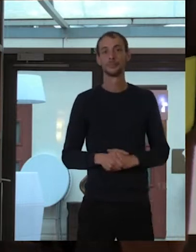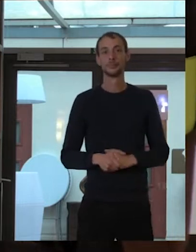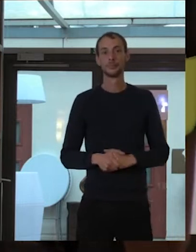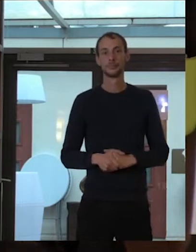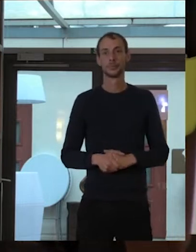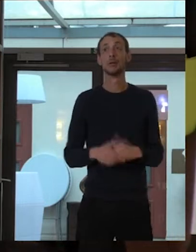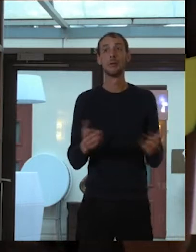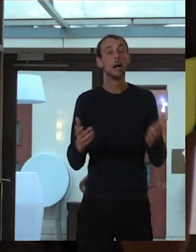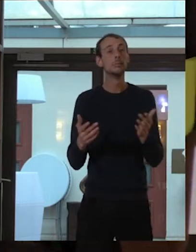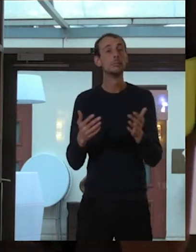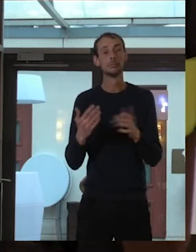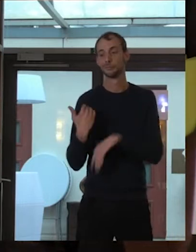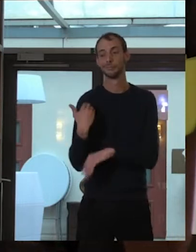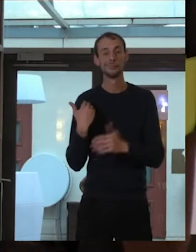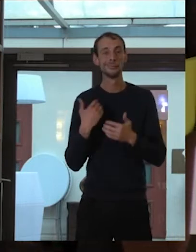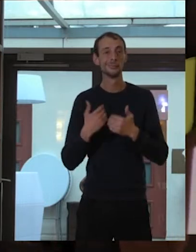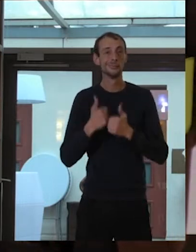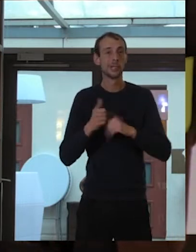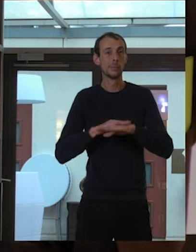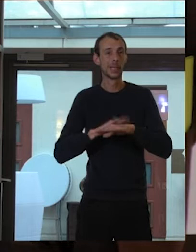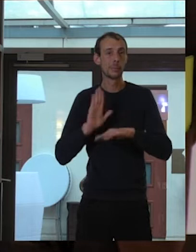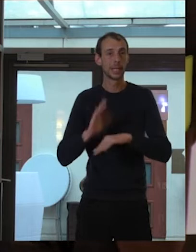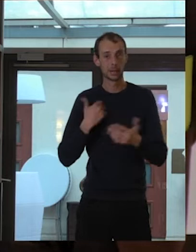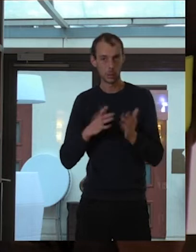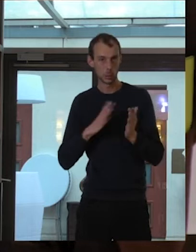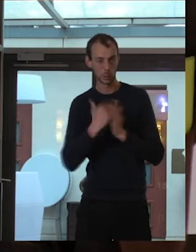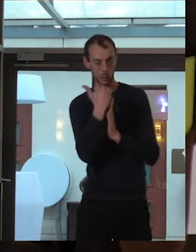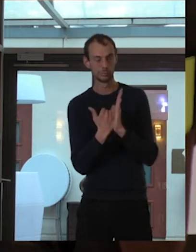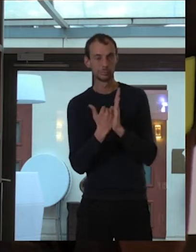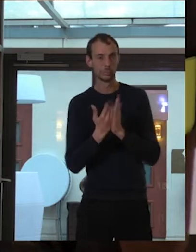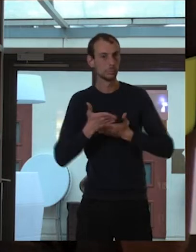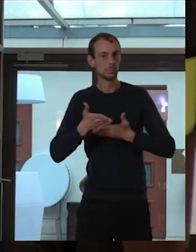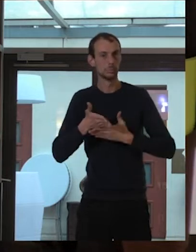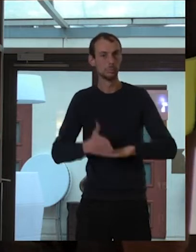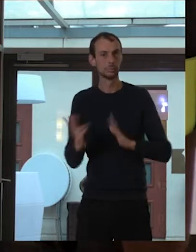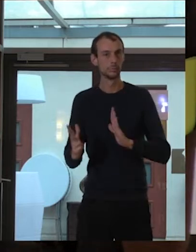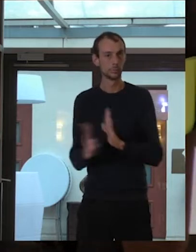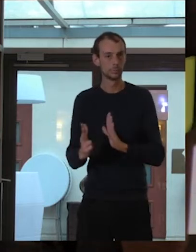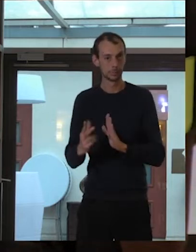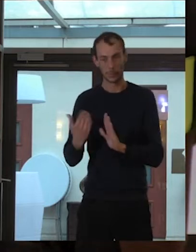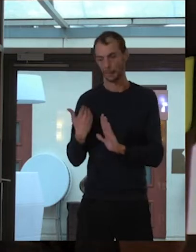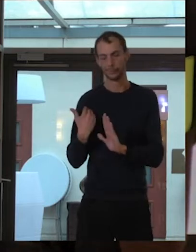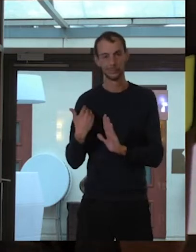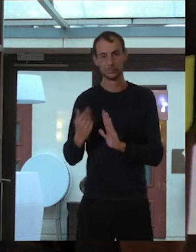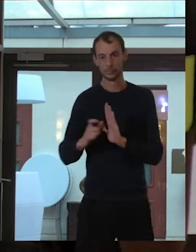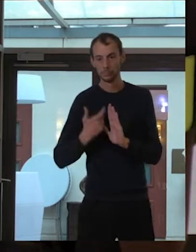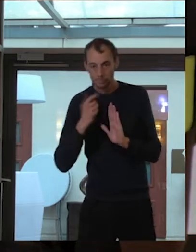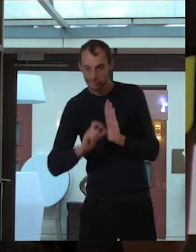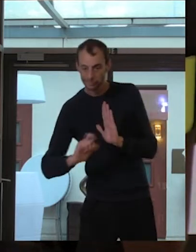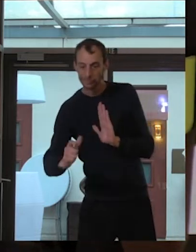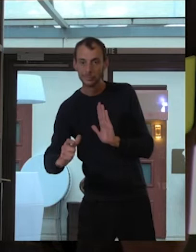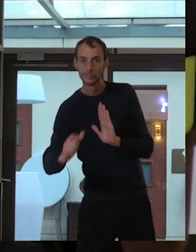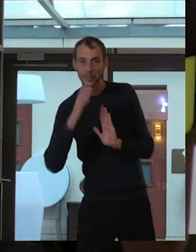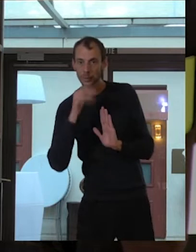politique sportive, mettre plus de sport dans la vie des Bordelaises et des Bordelais, il nous semblait important d'organiser ce